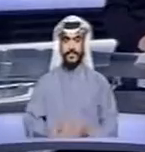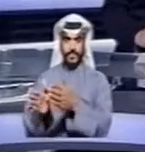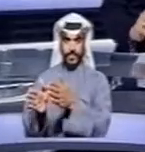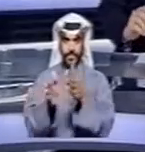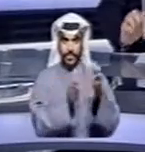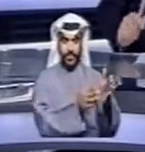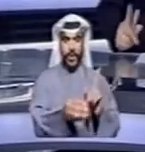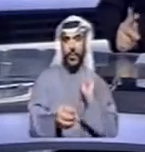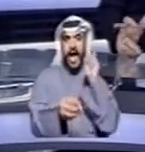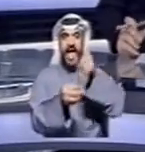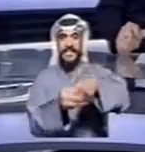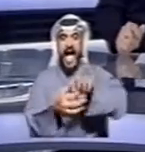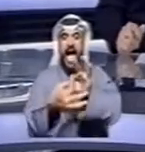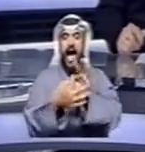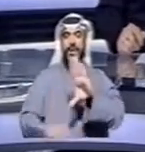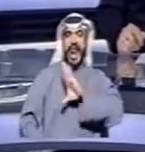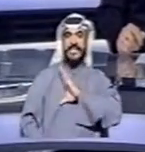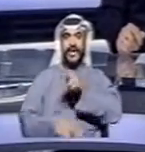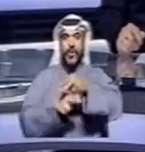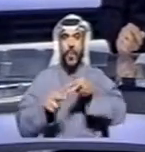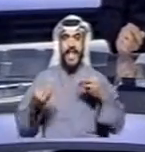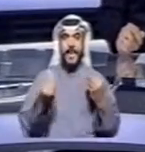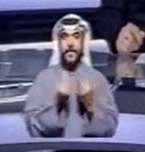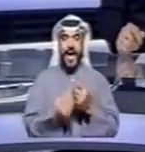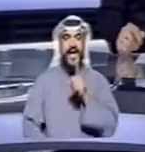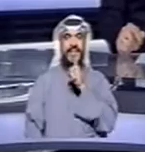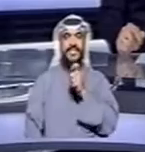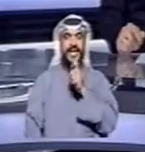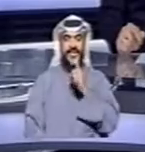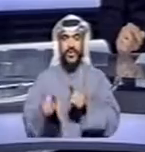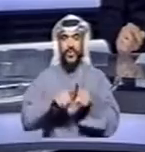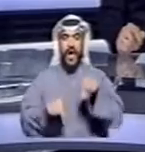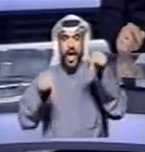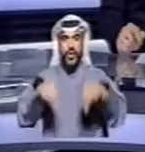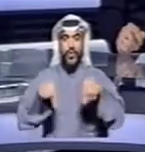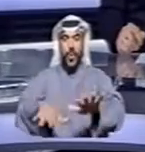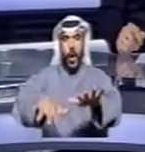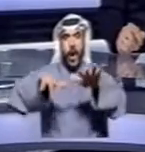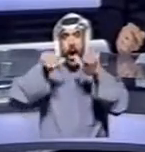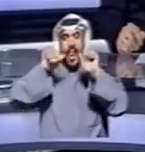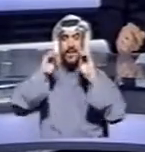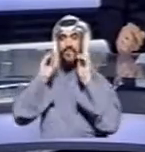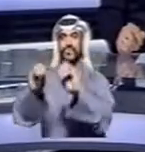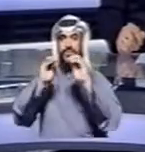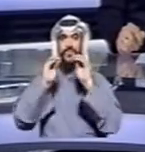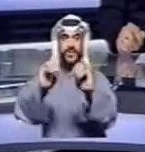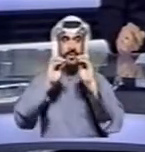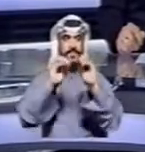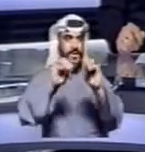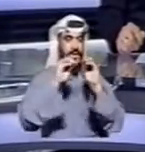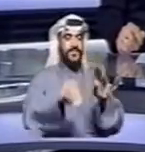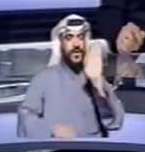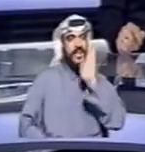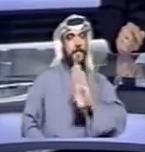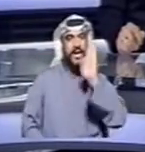وفي إطار التعاون العسكري المشترك بين دولة الكويت والدول الشقيقة اختتم تمرين فهود الصحراء المشترك بين القوة